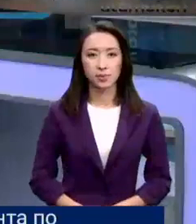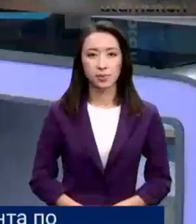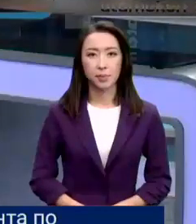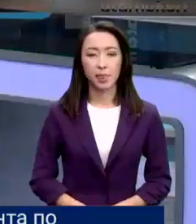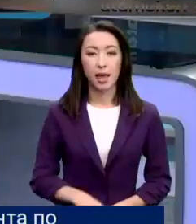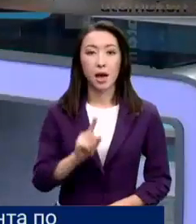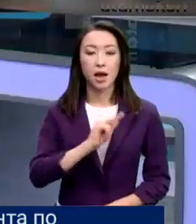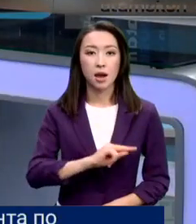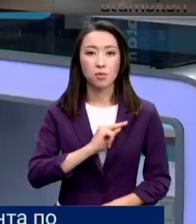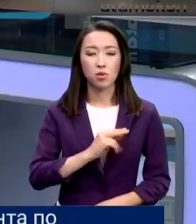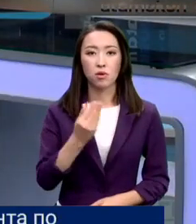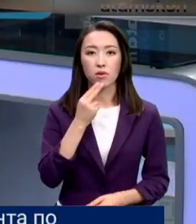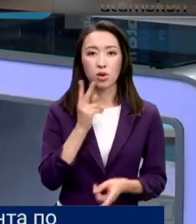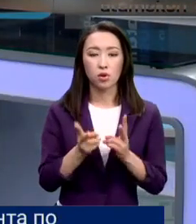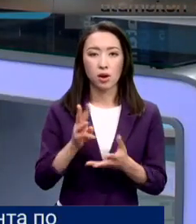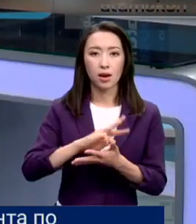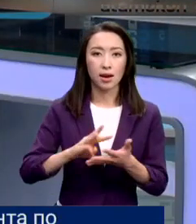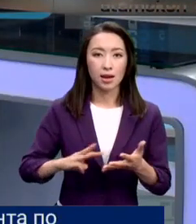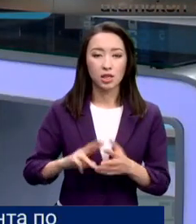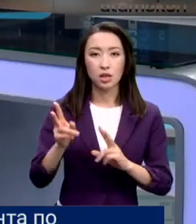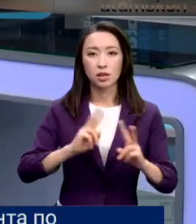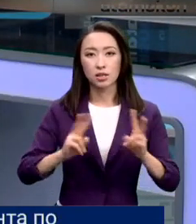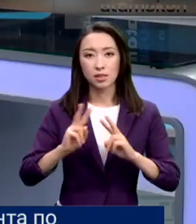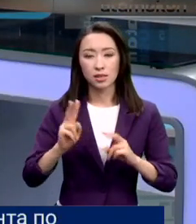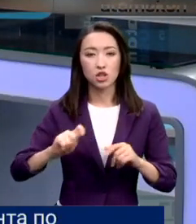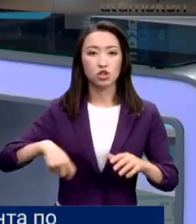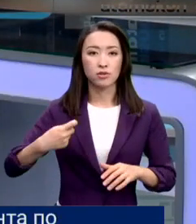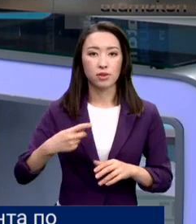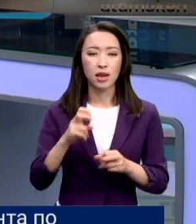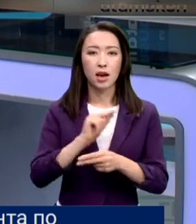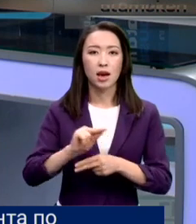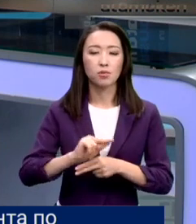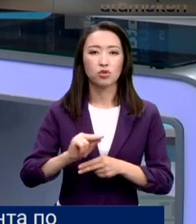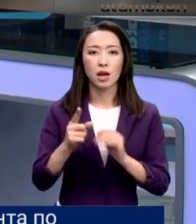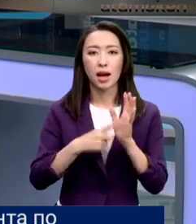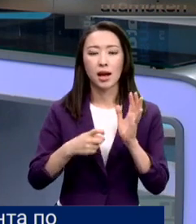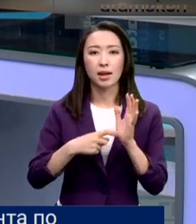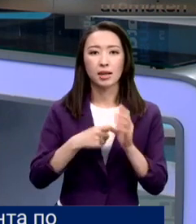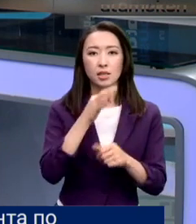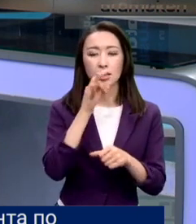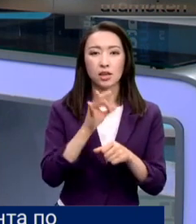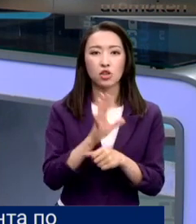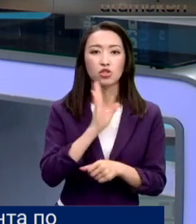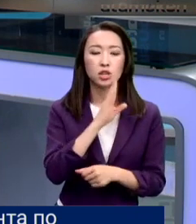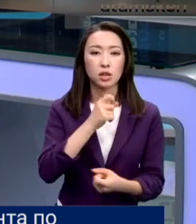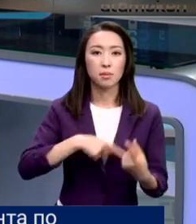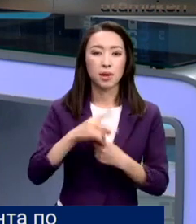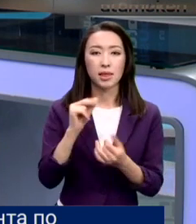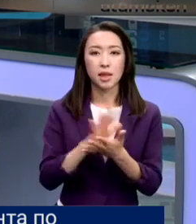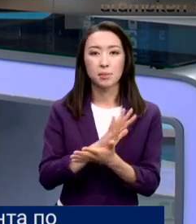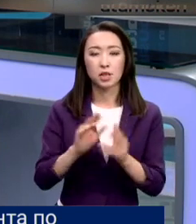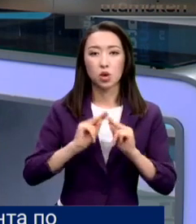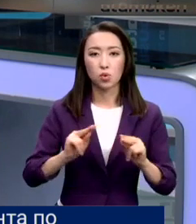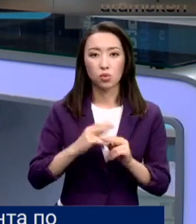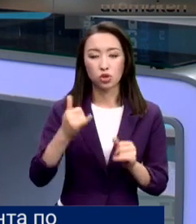профессиям кондитера, парикмахера и швеи с самых азов обучает Карагандинский центр развития женского предпринимательства. На бесплатных курсах